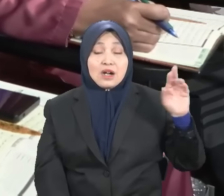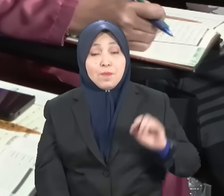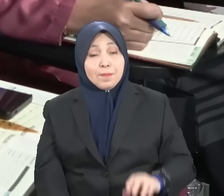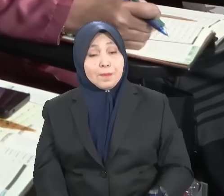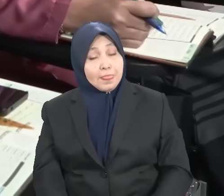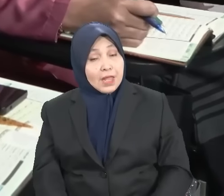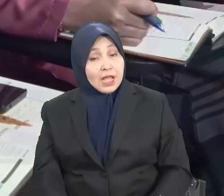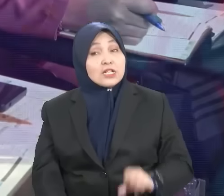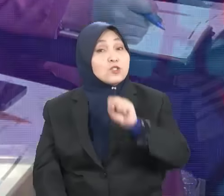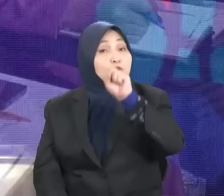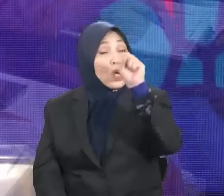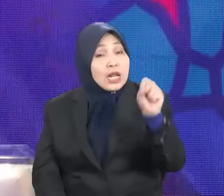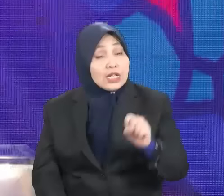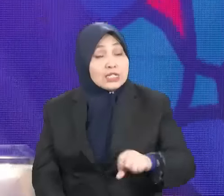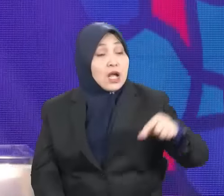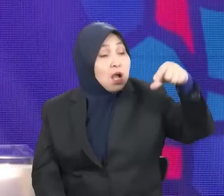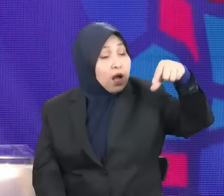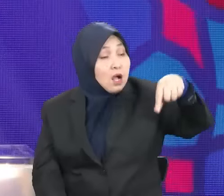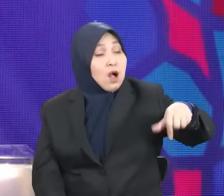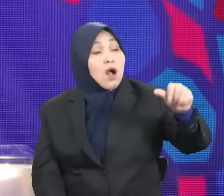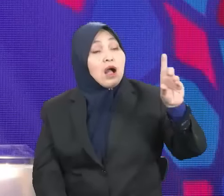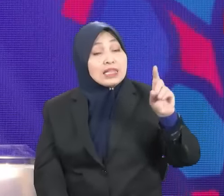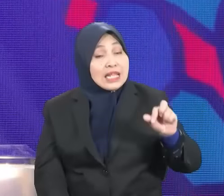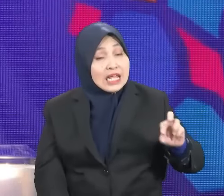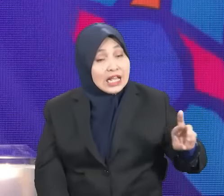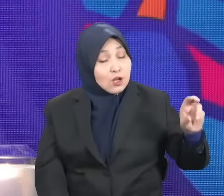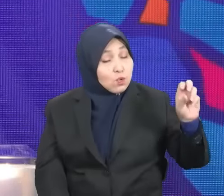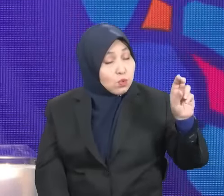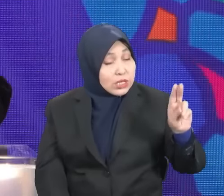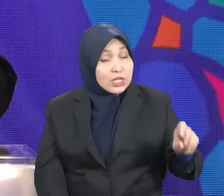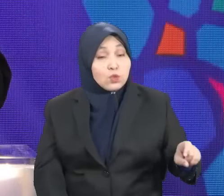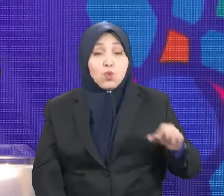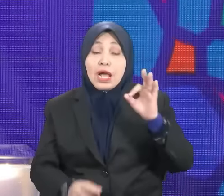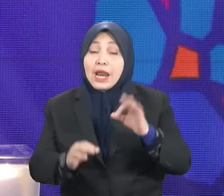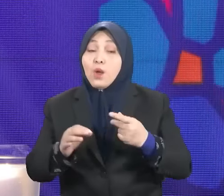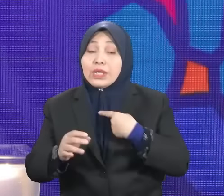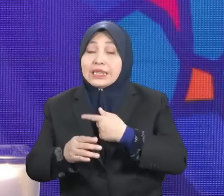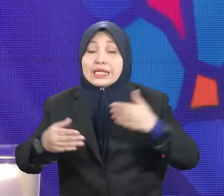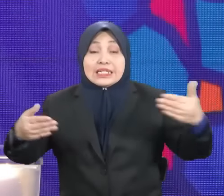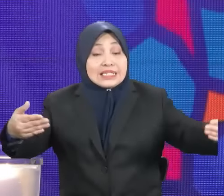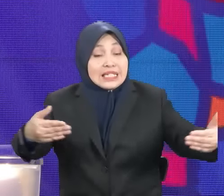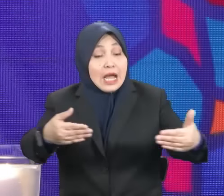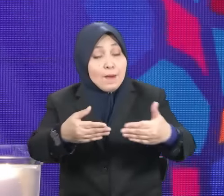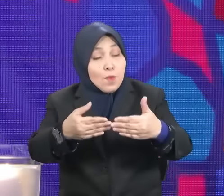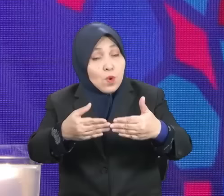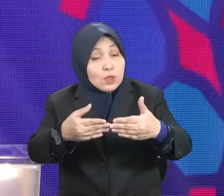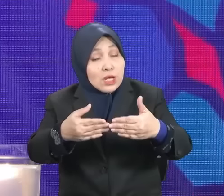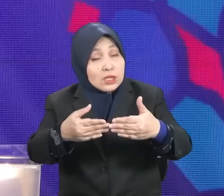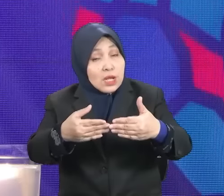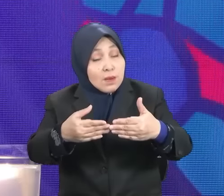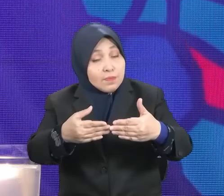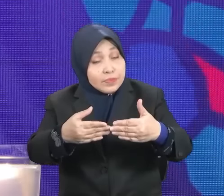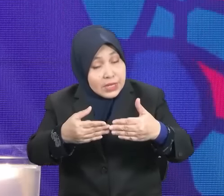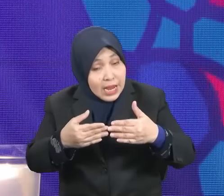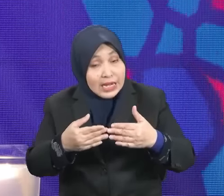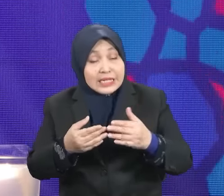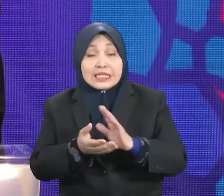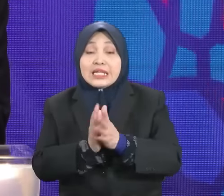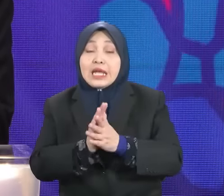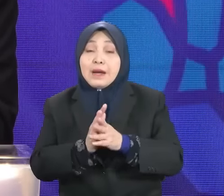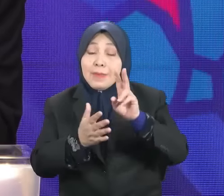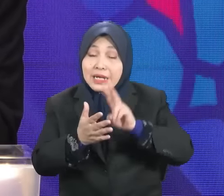soalnya Qadir itu qodirun itu jika kita sambung bacaan kita dia akan jadi